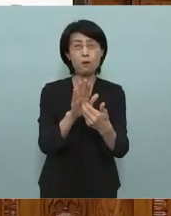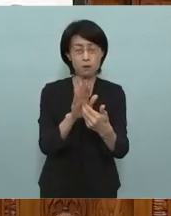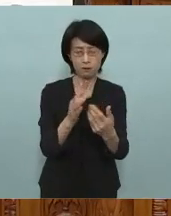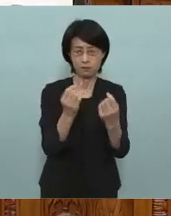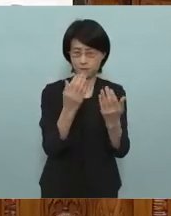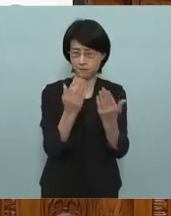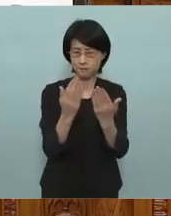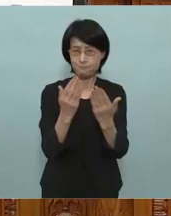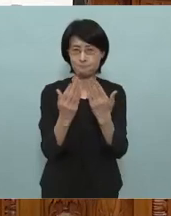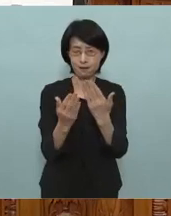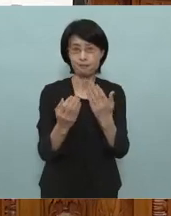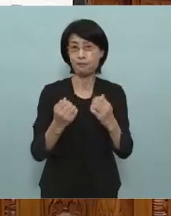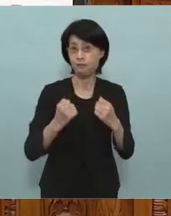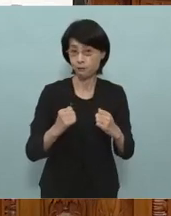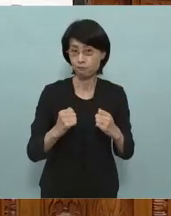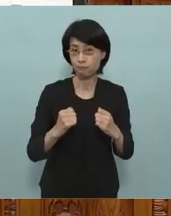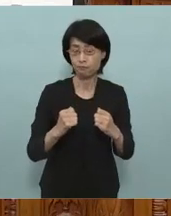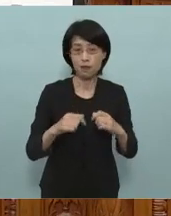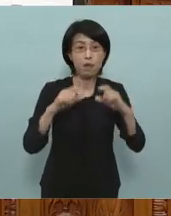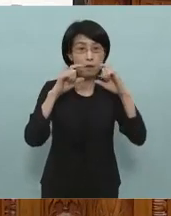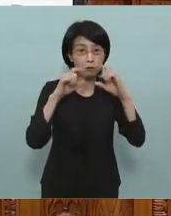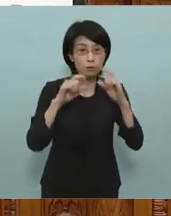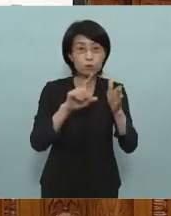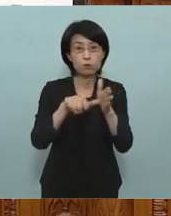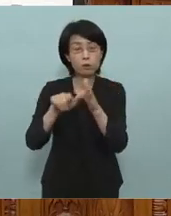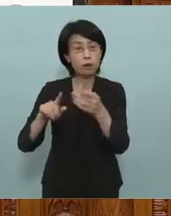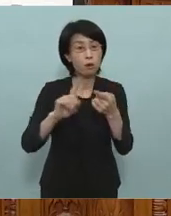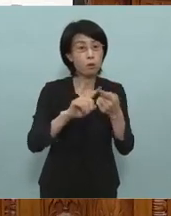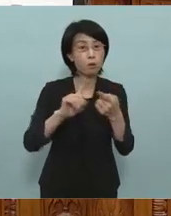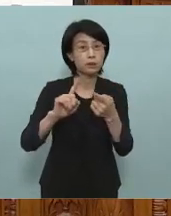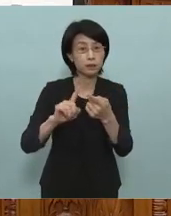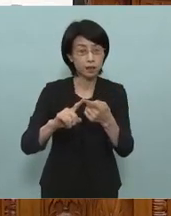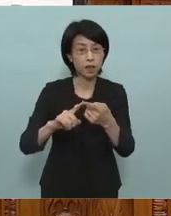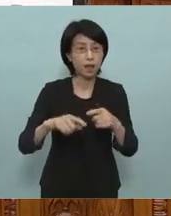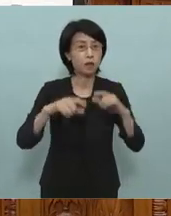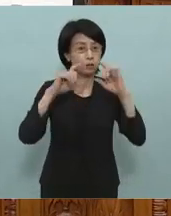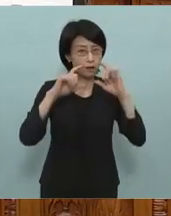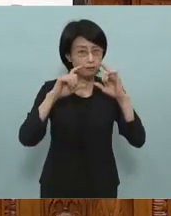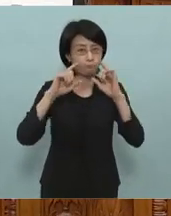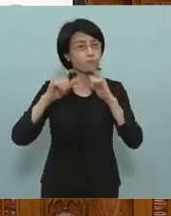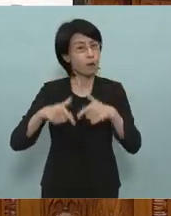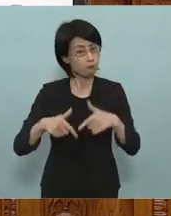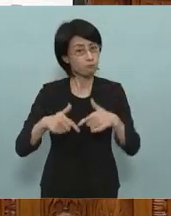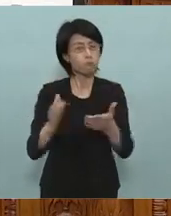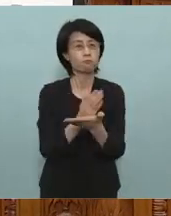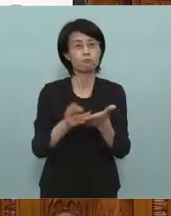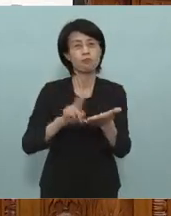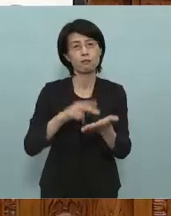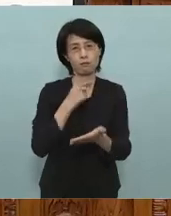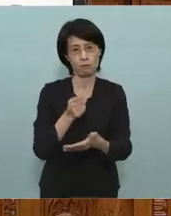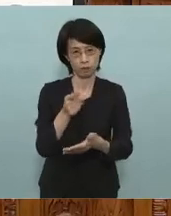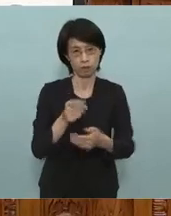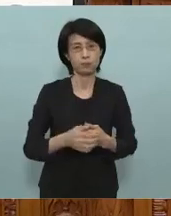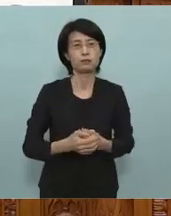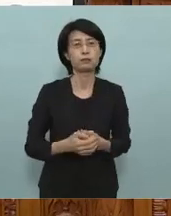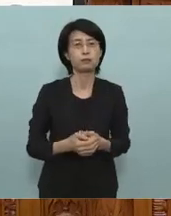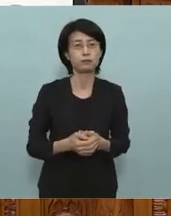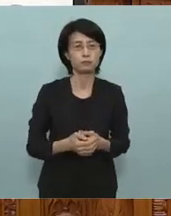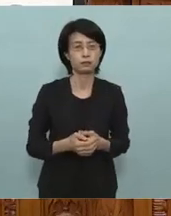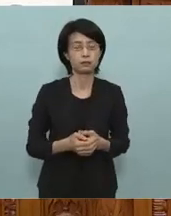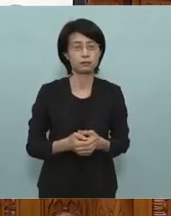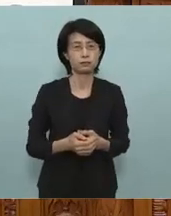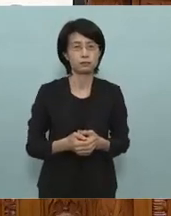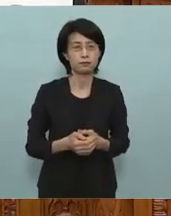メリハリをつけてマスクは場面に応じた適切な着脱に努めていただきたいと思います